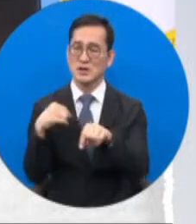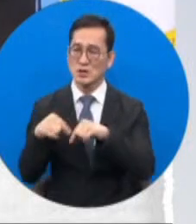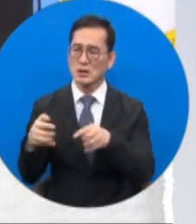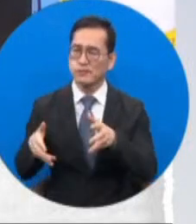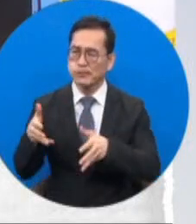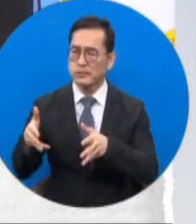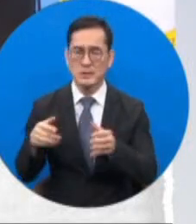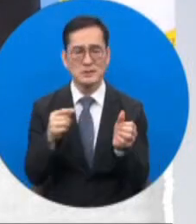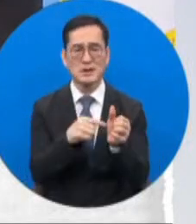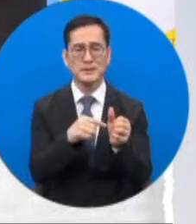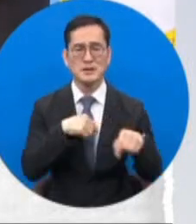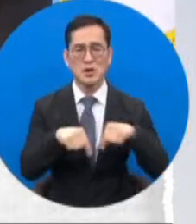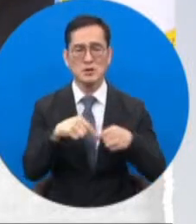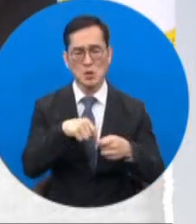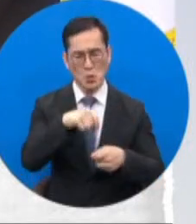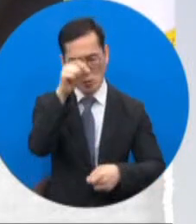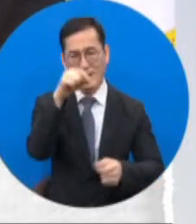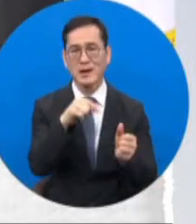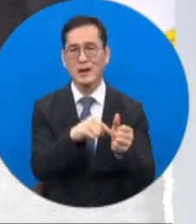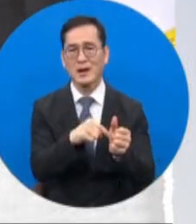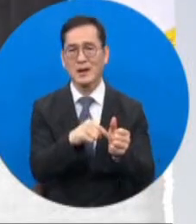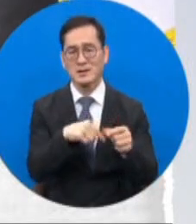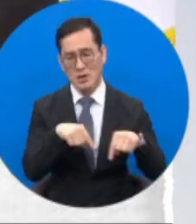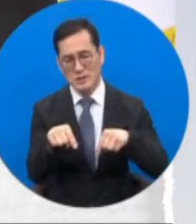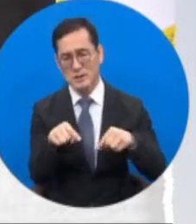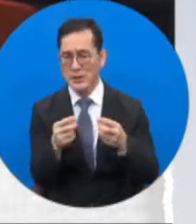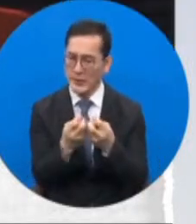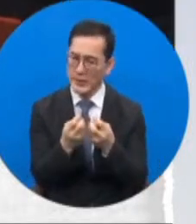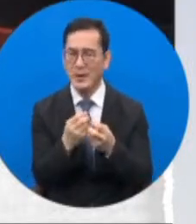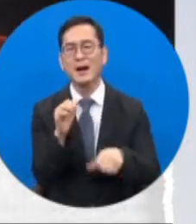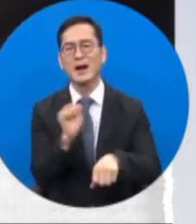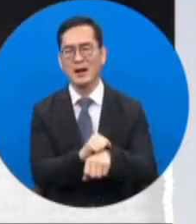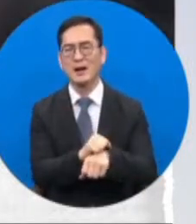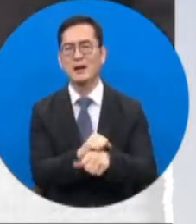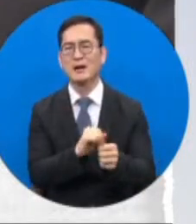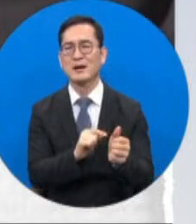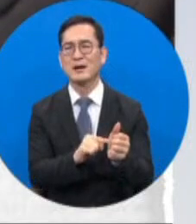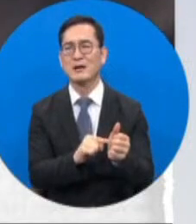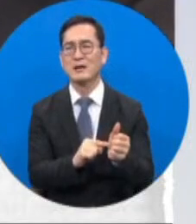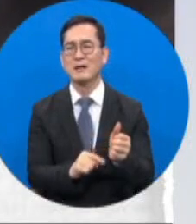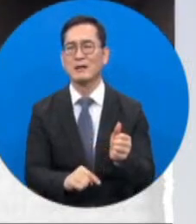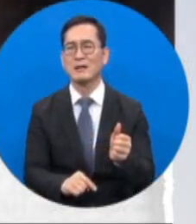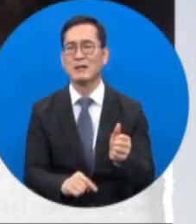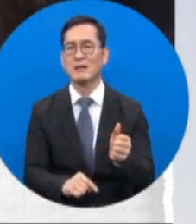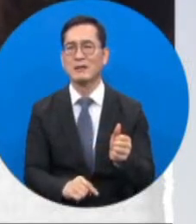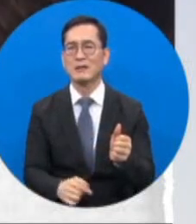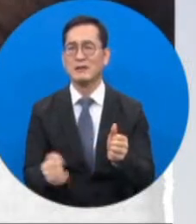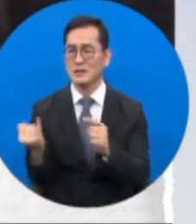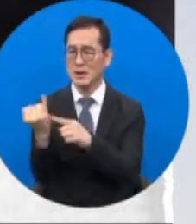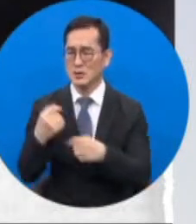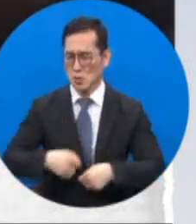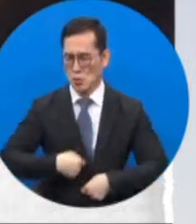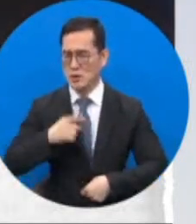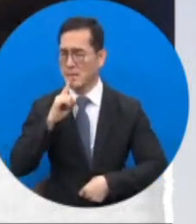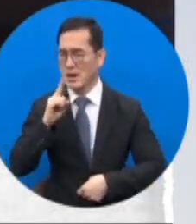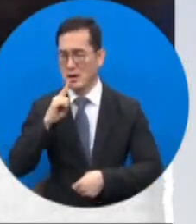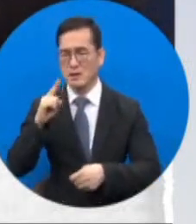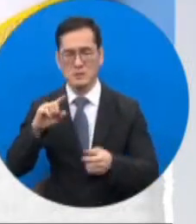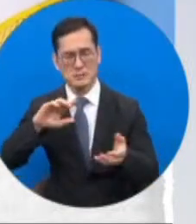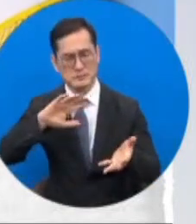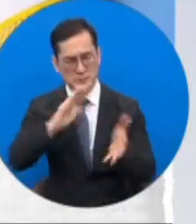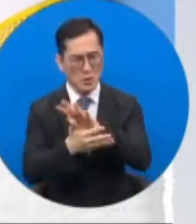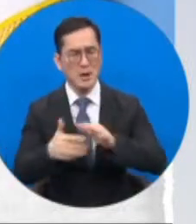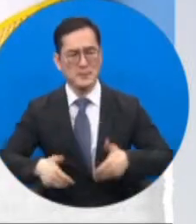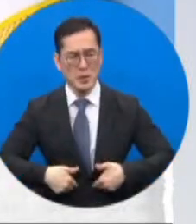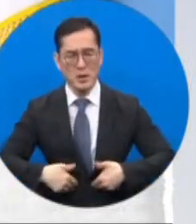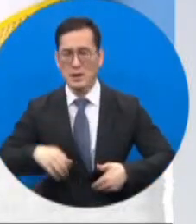비대위원장은 능수능란한 정치를 할 수 있는 사람이에요. 그런데 능수능란한 걸 할 수 있는 사람이 결국은 책상을 내려쳤다?